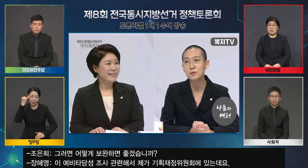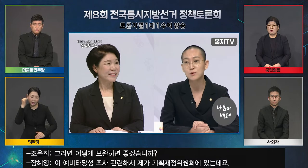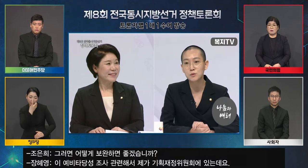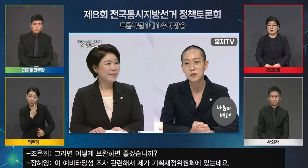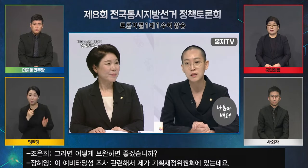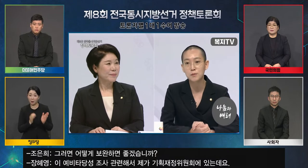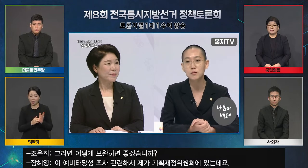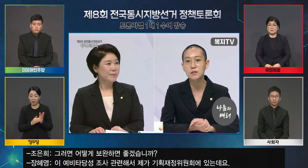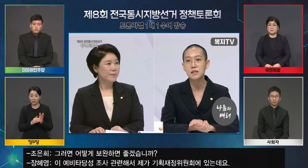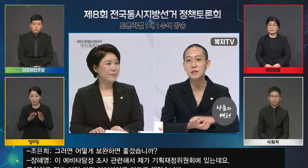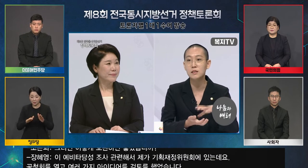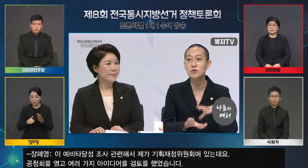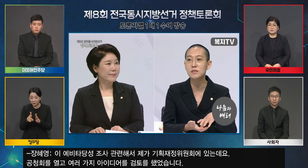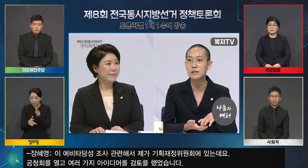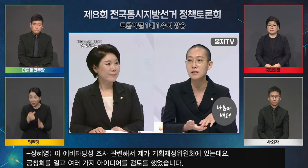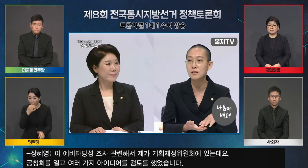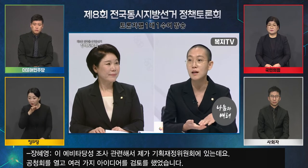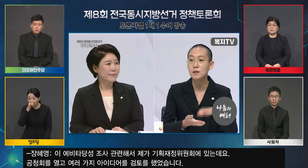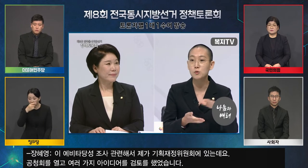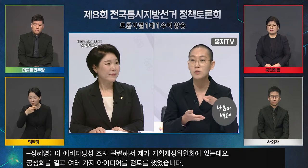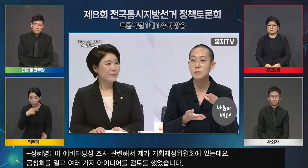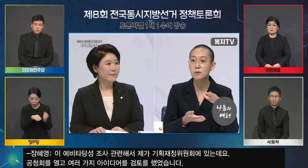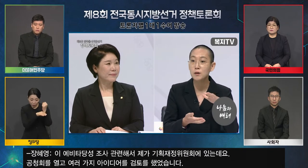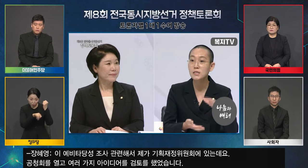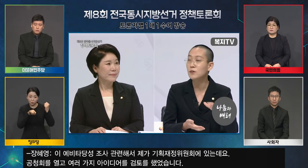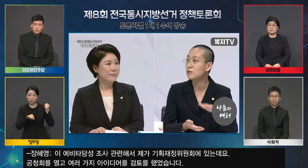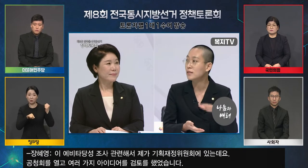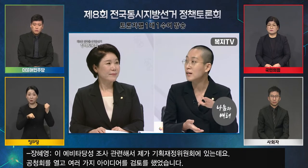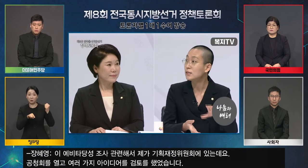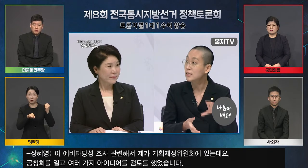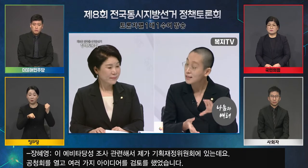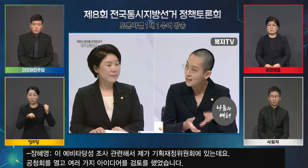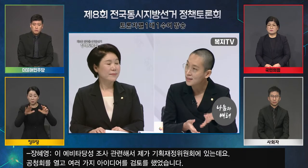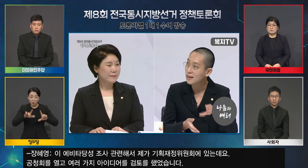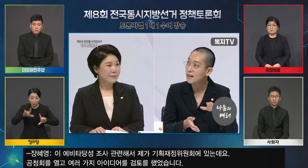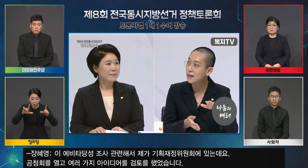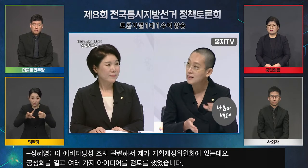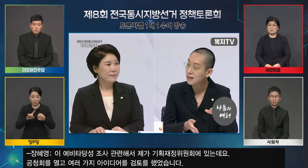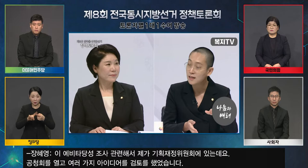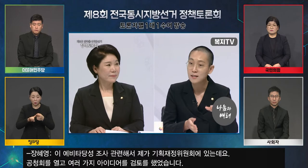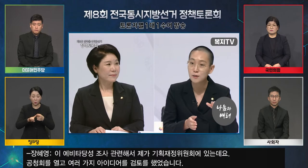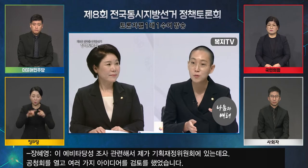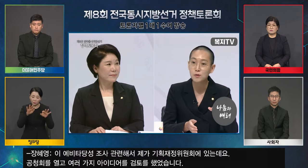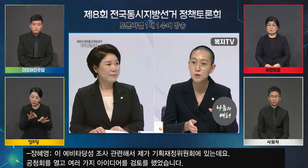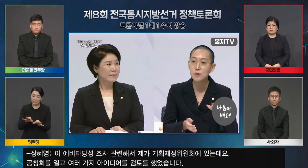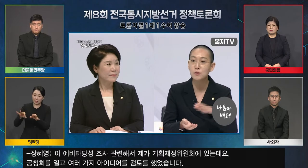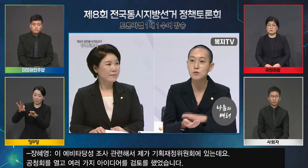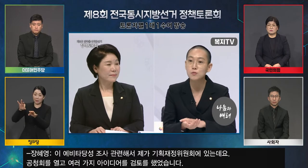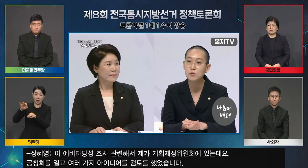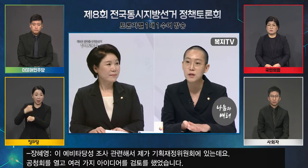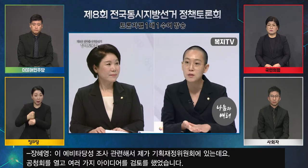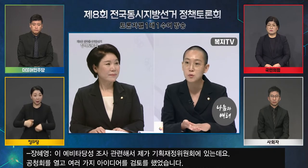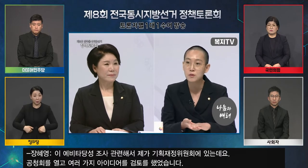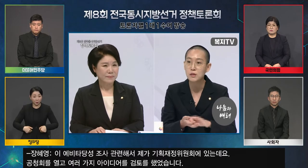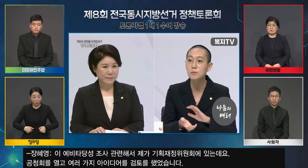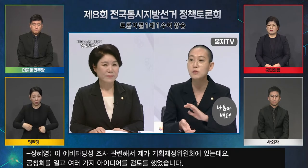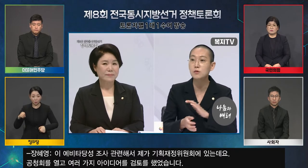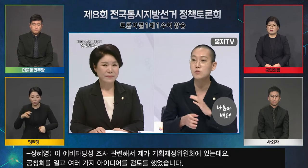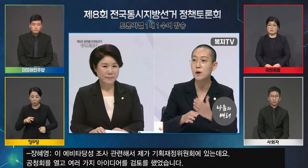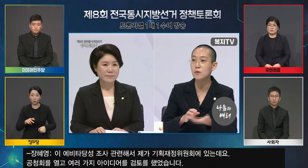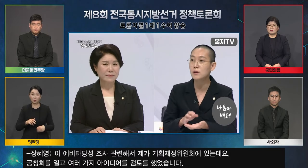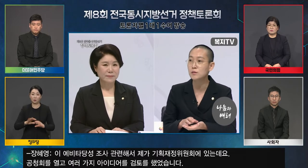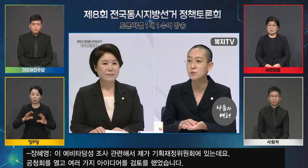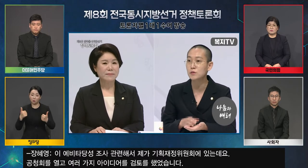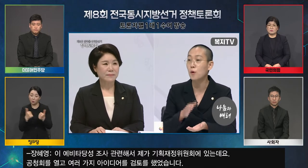예비타당성 조사를 면제하는 기준 자체를 조금 현실화해서 상향해야 한다? 그러면서 그런 국무회의를 통해서